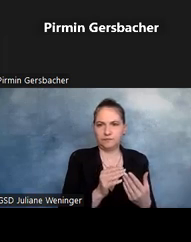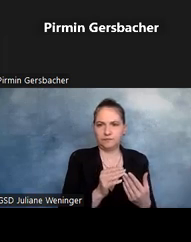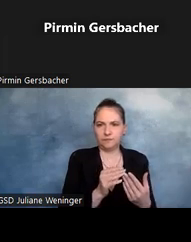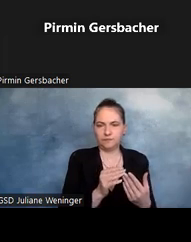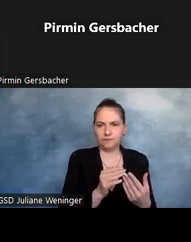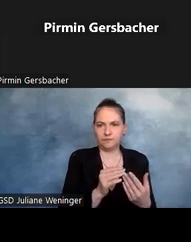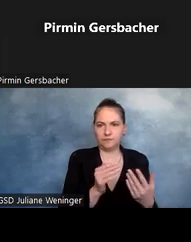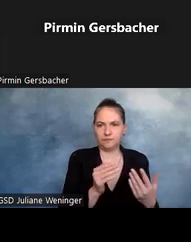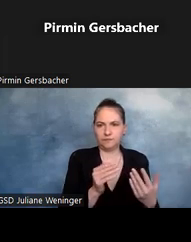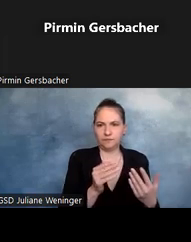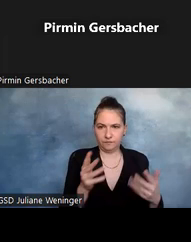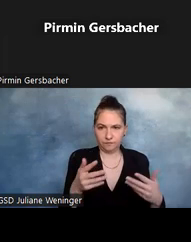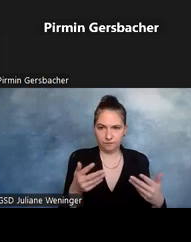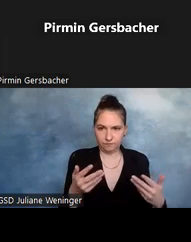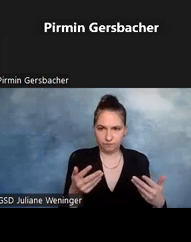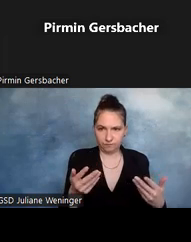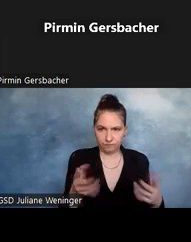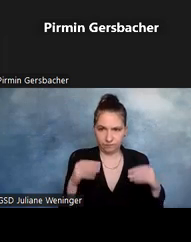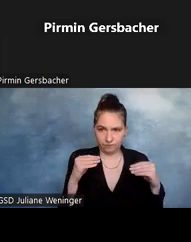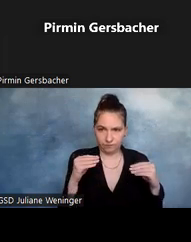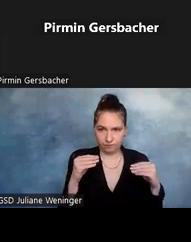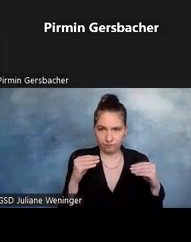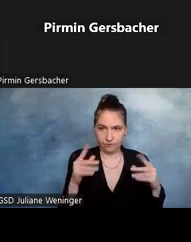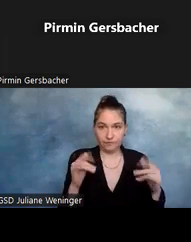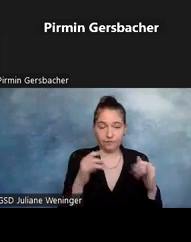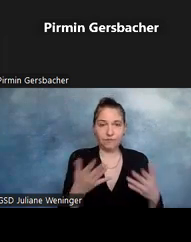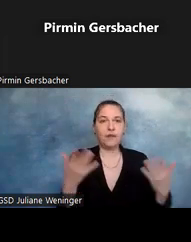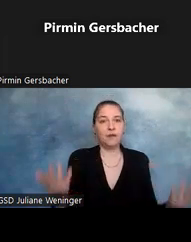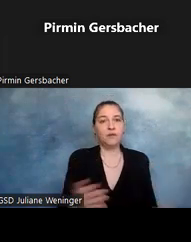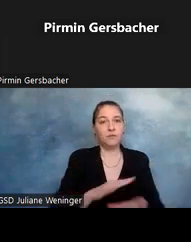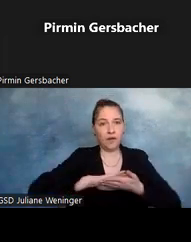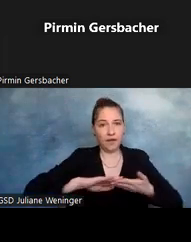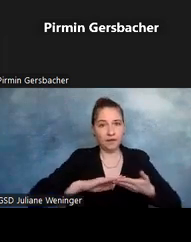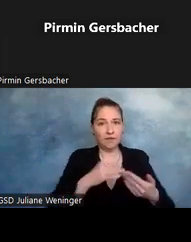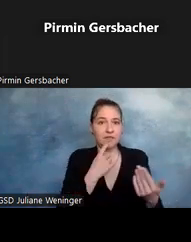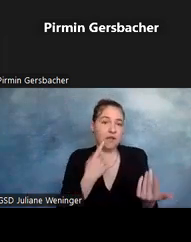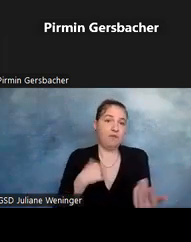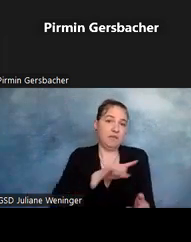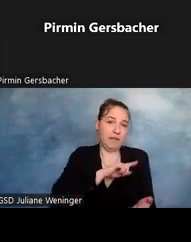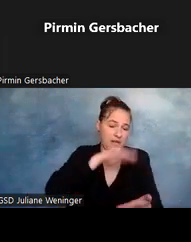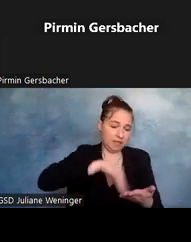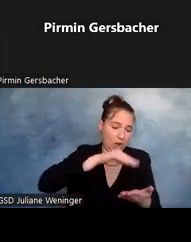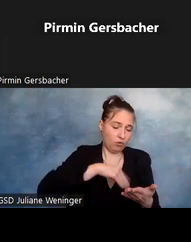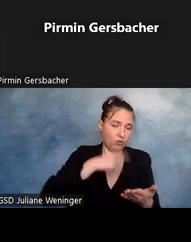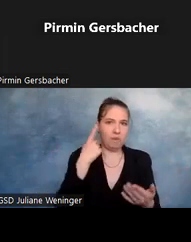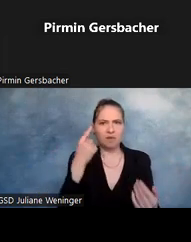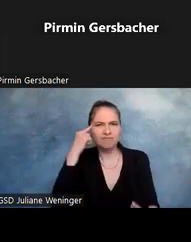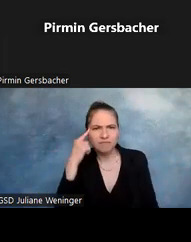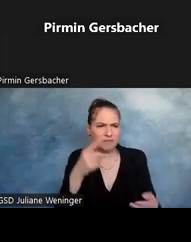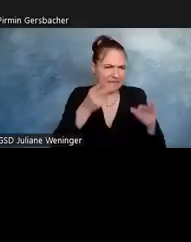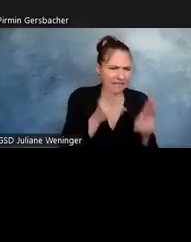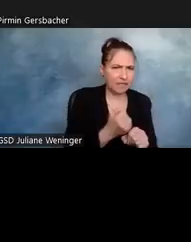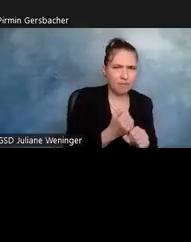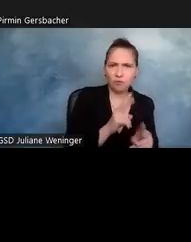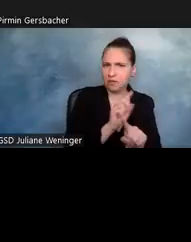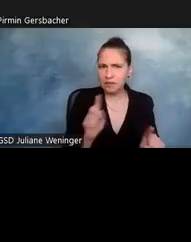beschriftet, so eine Geschichten. Also tatsächlich sehr einfache Sachen, wo ich als Autor oder Autorin dann gut feststellen kann, ob ich es richtig gemacht